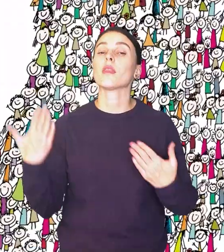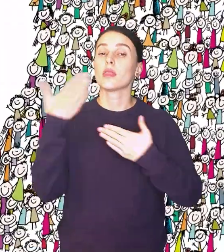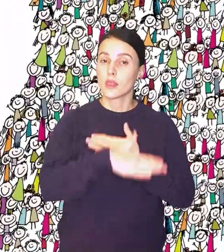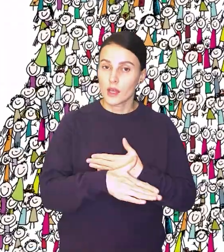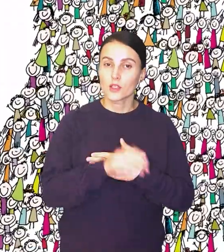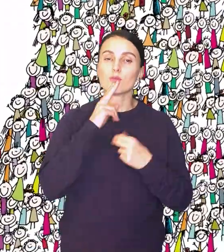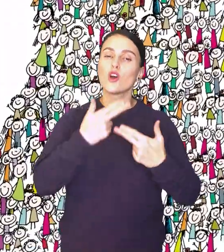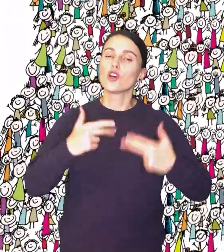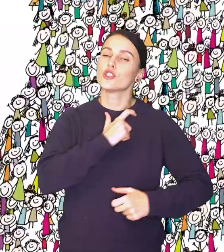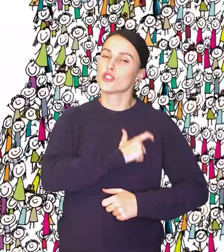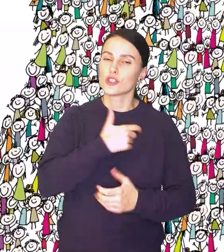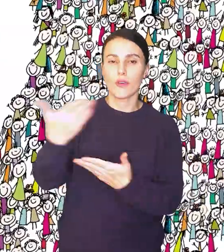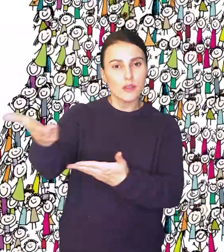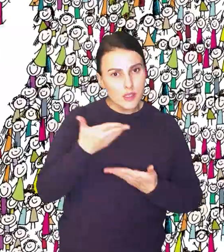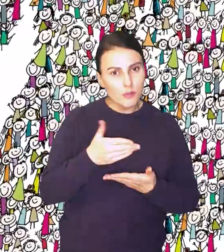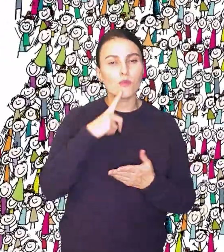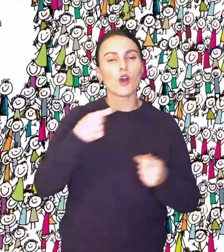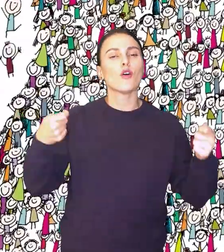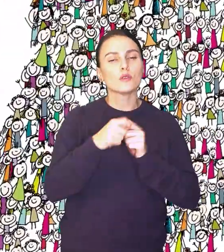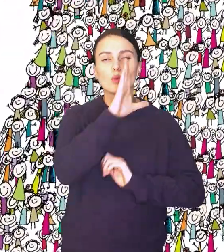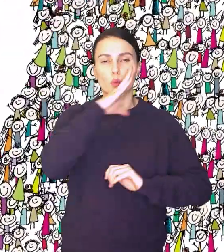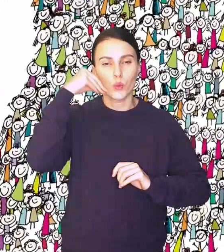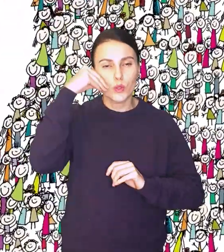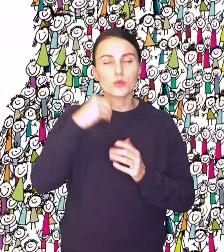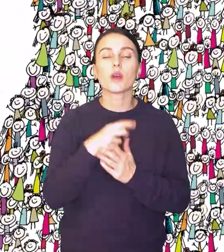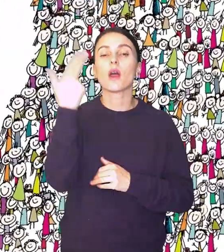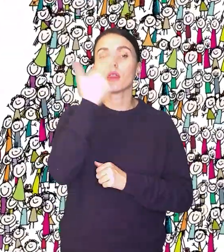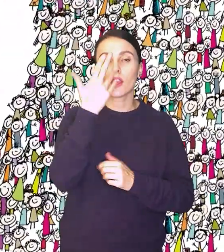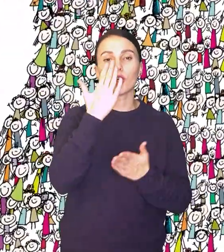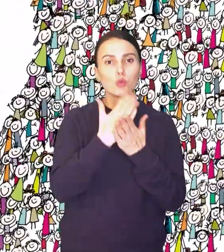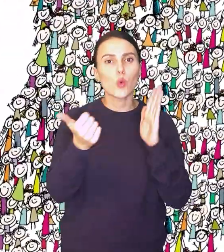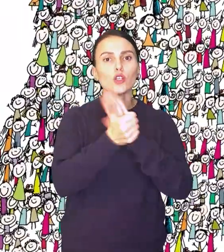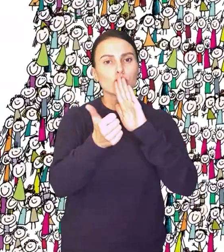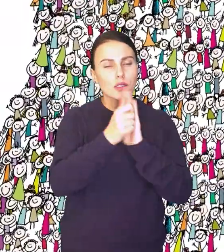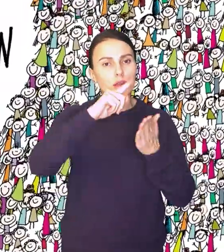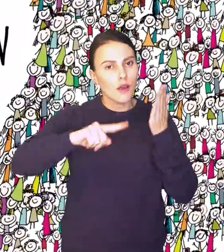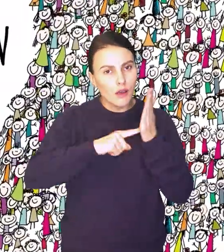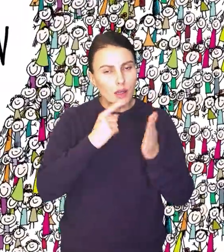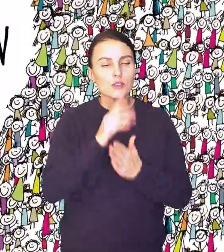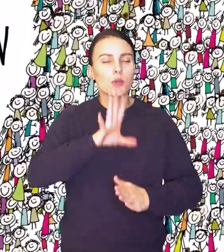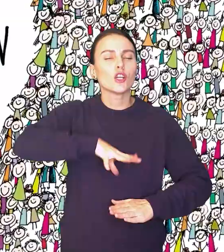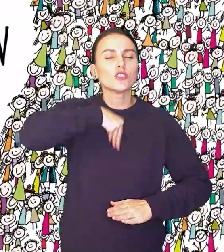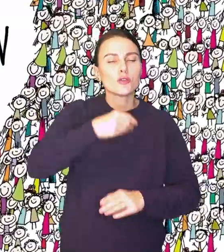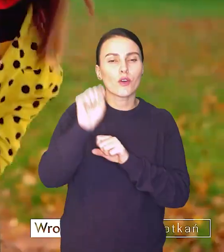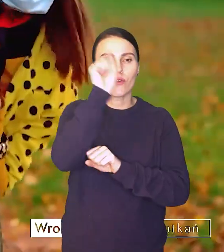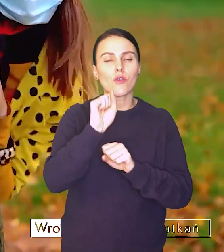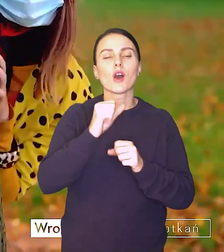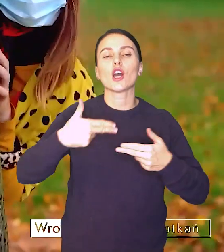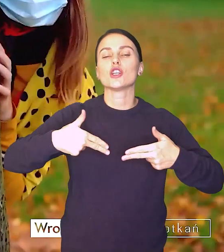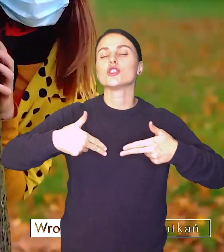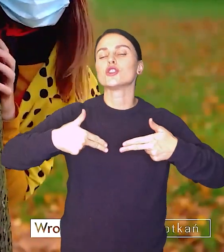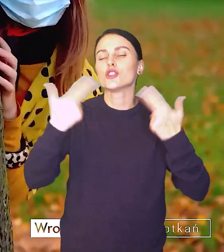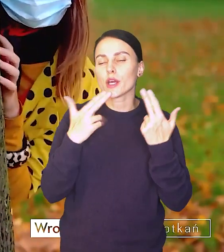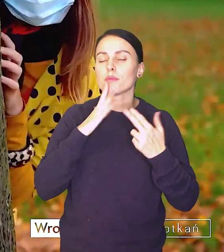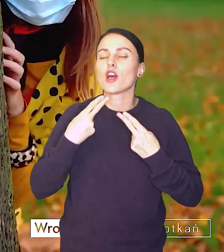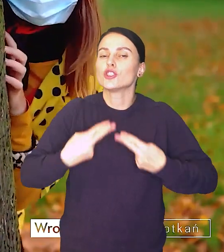Na koniec życzliwe zaproszenie do wspólnego uśmiechu. W niedzielę już po raz 16 świętujemy we Wrocławiu Dzień